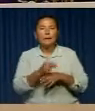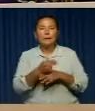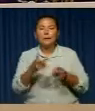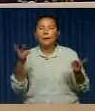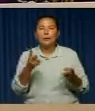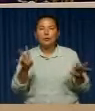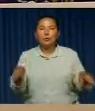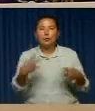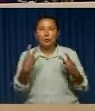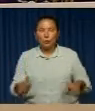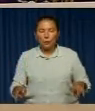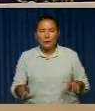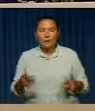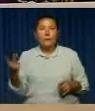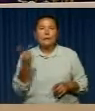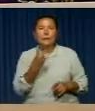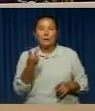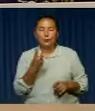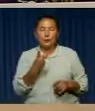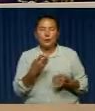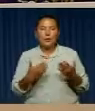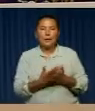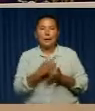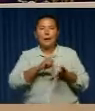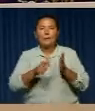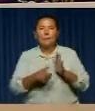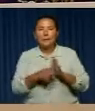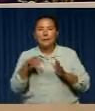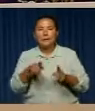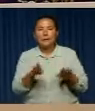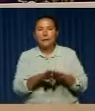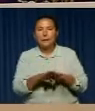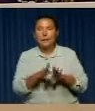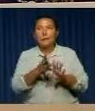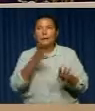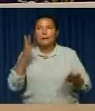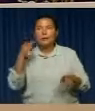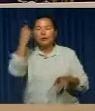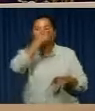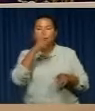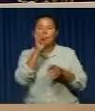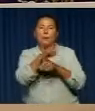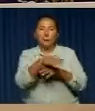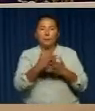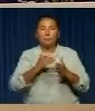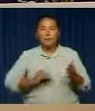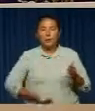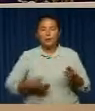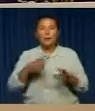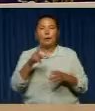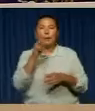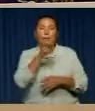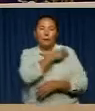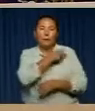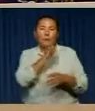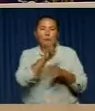қажеті жоқ, ол бір. Екіншіден жаңағы жеке кабинеттердің, кез келген жеке меншік кабинетке барған жағдайда құрметті